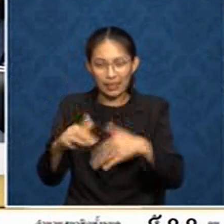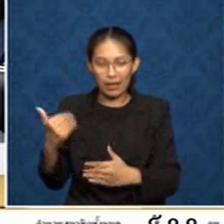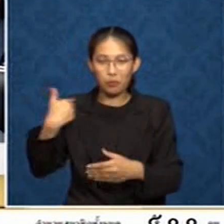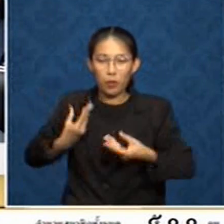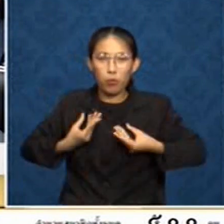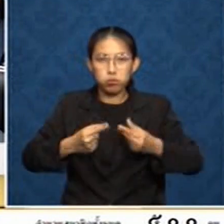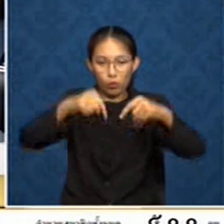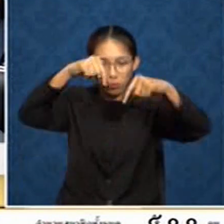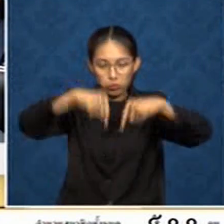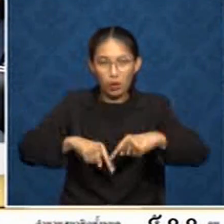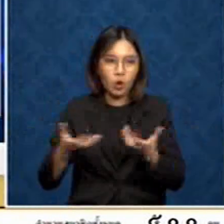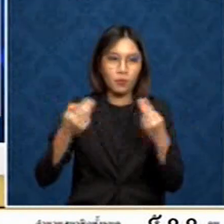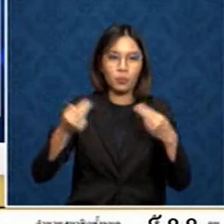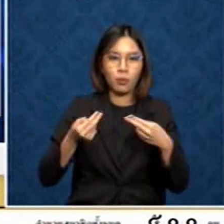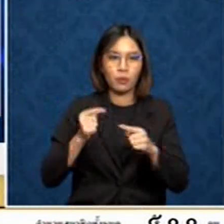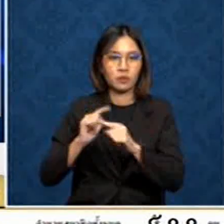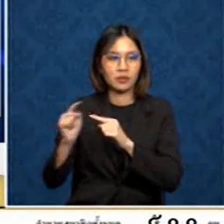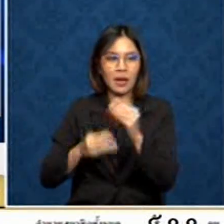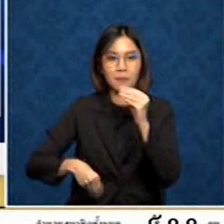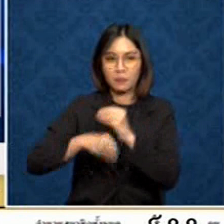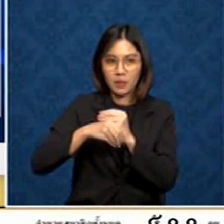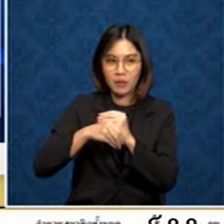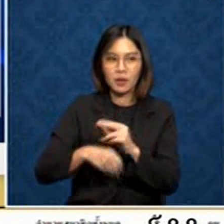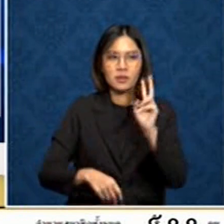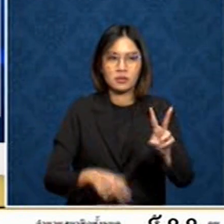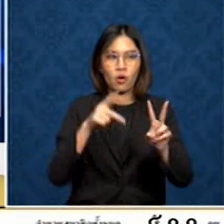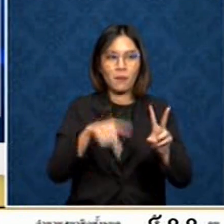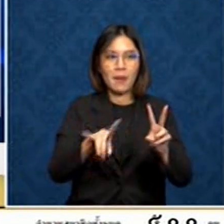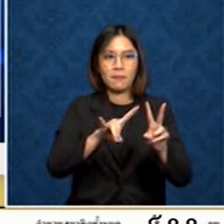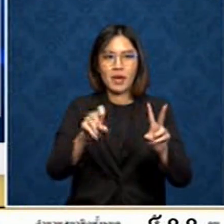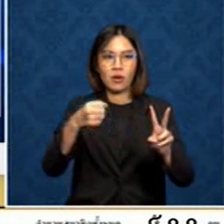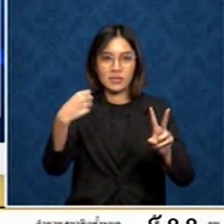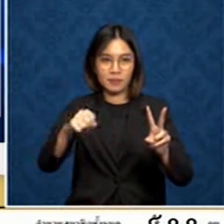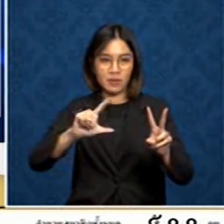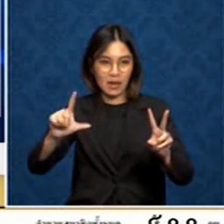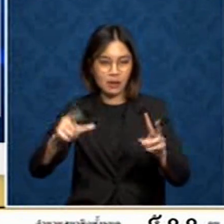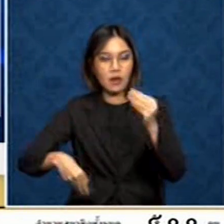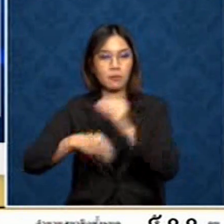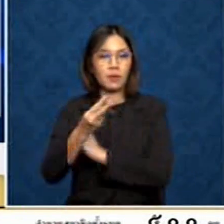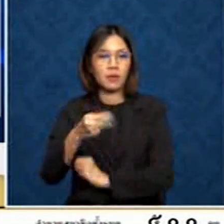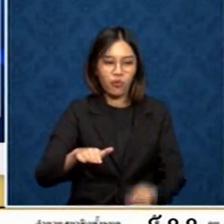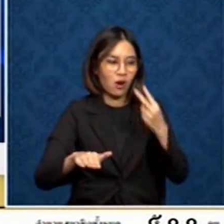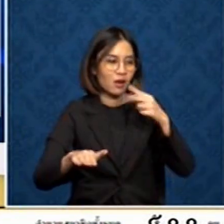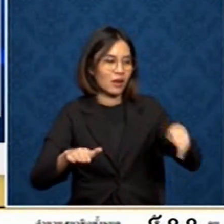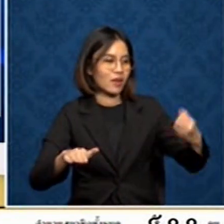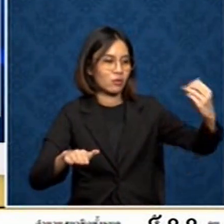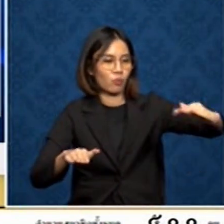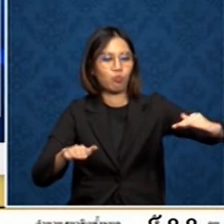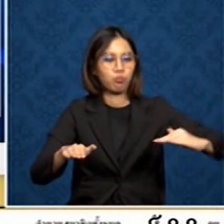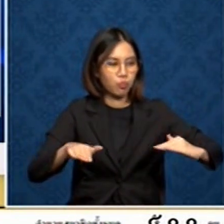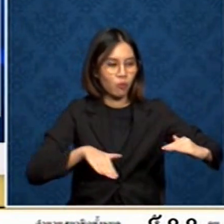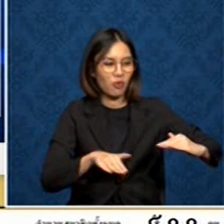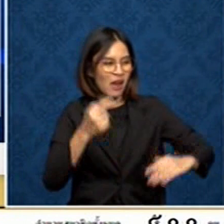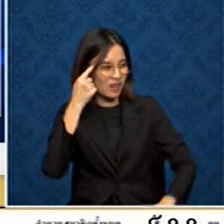นี้ลุกขึ้นอภิปรายว่าอุปสรรคสำคัญที่ทำให้กระทรวงกะลาโหมขาดงบพบาลในการพัฒนาขีดความสามารถของกองทัพก็